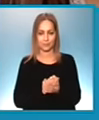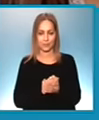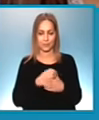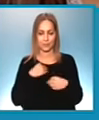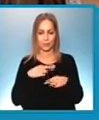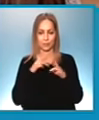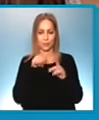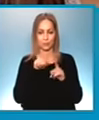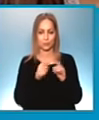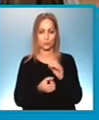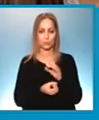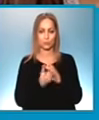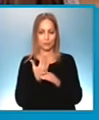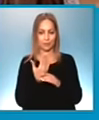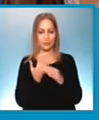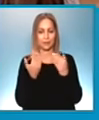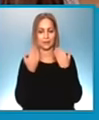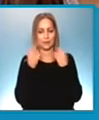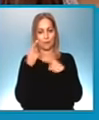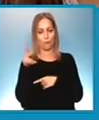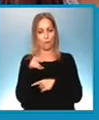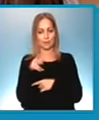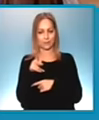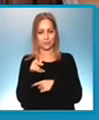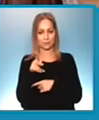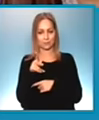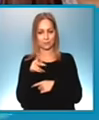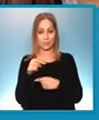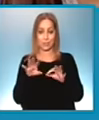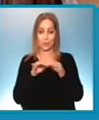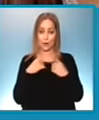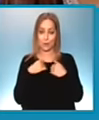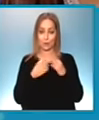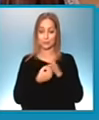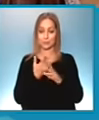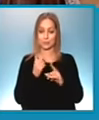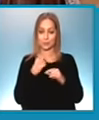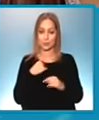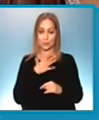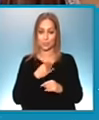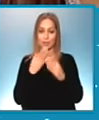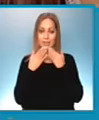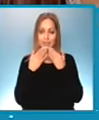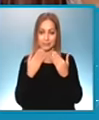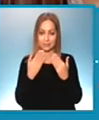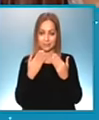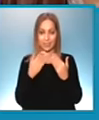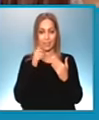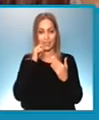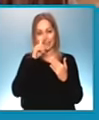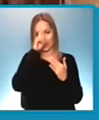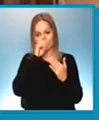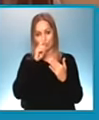To nadam se da si ti iznenađena sa ovim, isto koliko i mi. Još jednom se zahvaljujem ljudima koji su